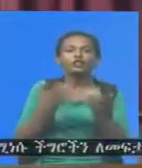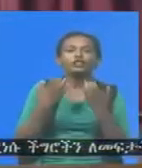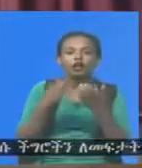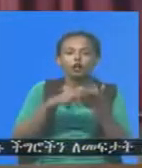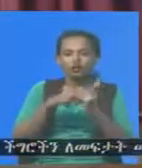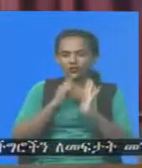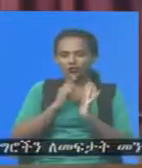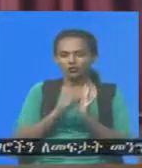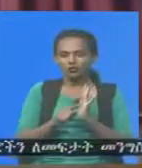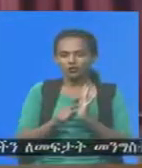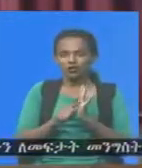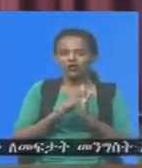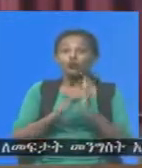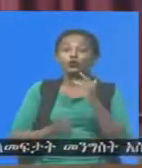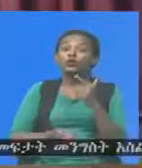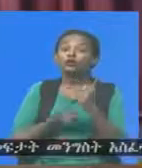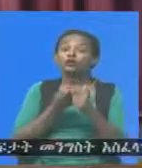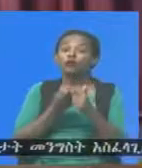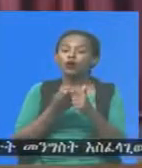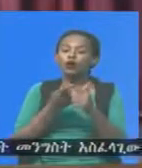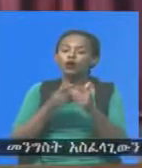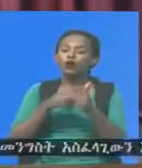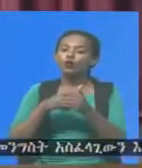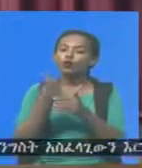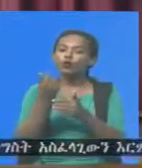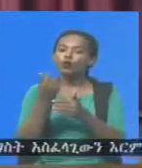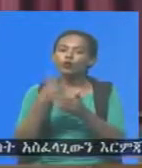ነው። ሁለተኛው ወጪ ቅነሳ ነው።